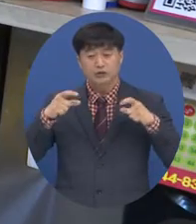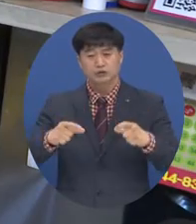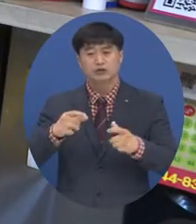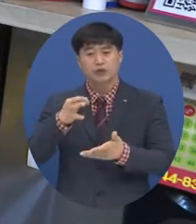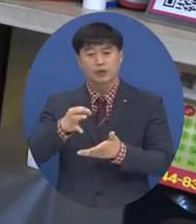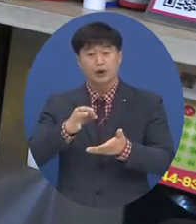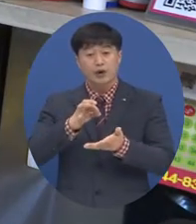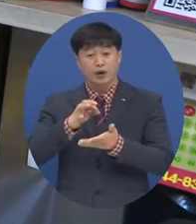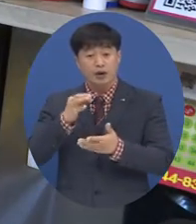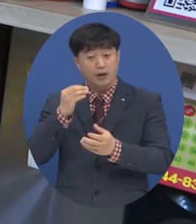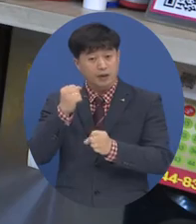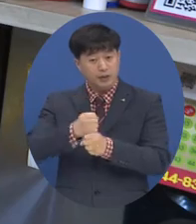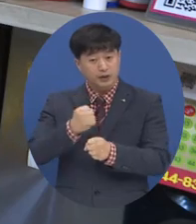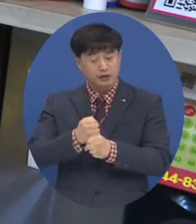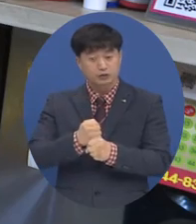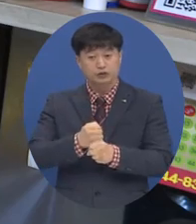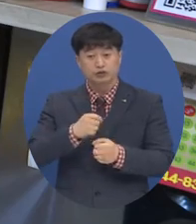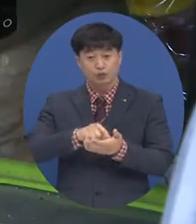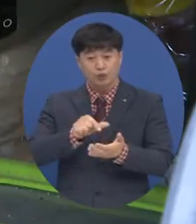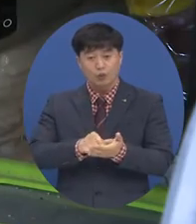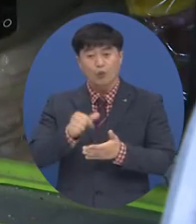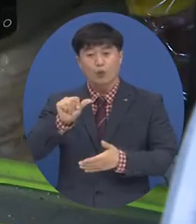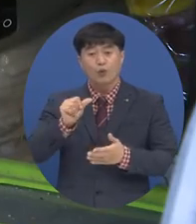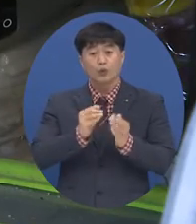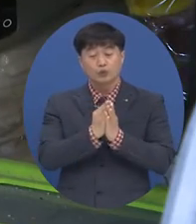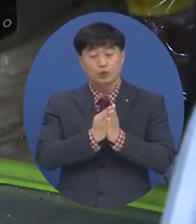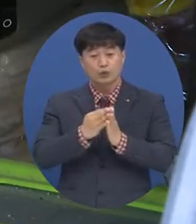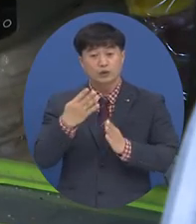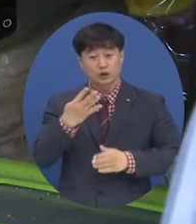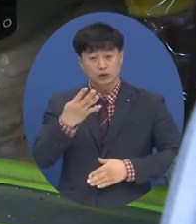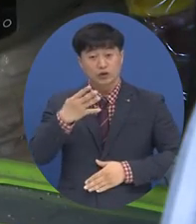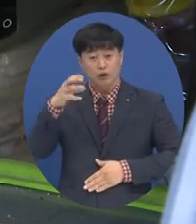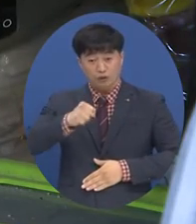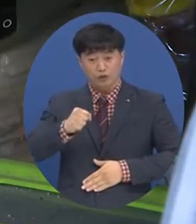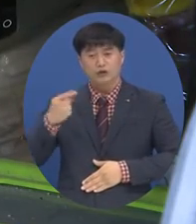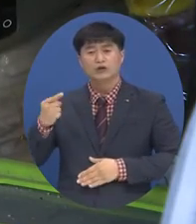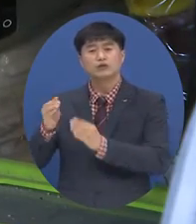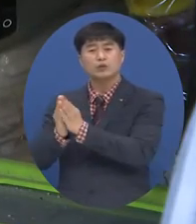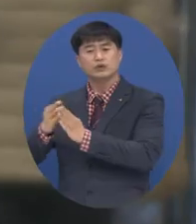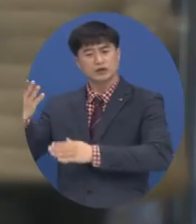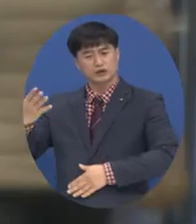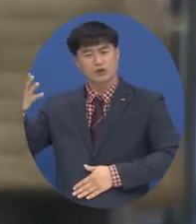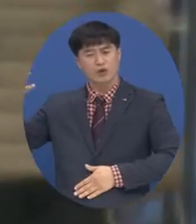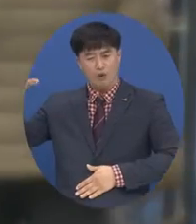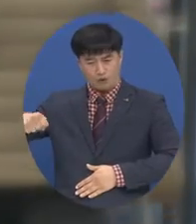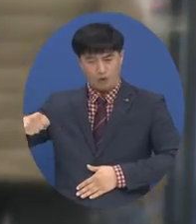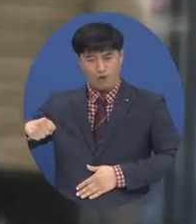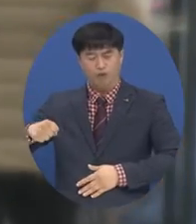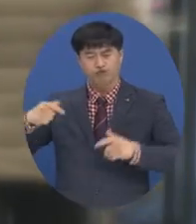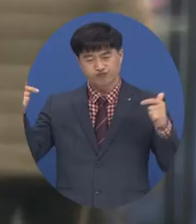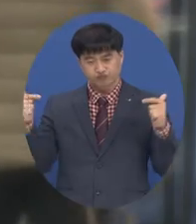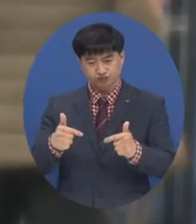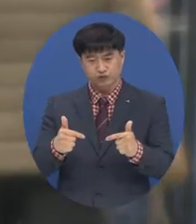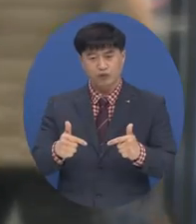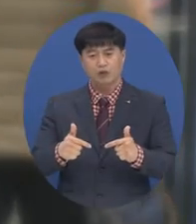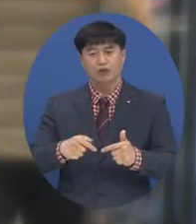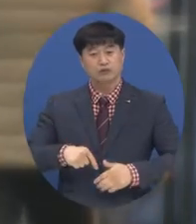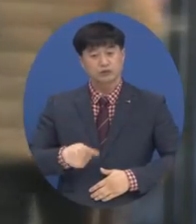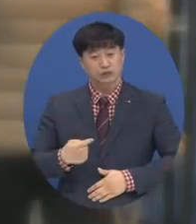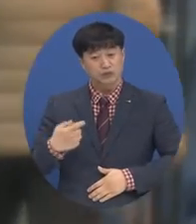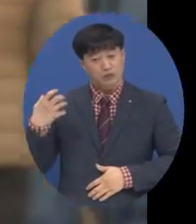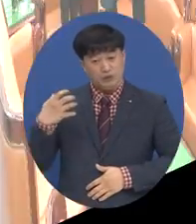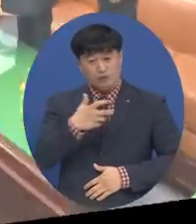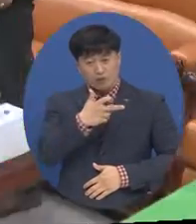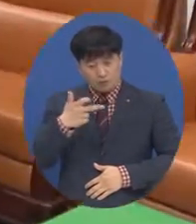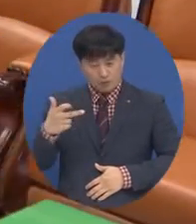화폐 발행 지원 규모도 5조 4천억 원에서 1조 4천억 원으로 줄어 자체 예산 확보에 나서는 등 지자체 부담이 커지고